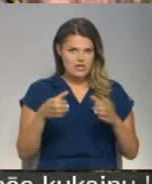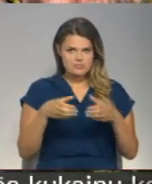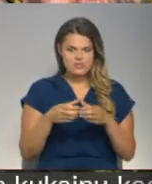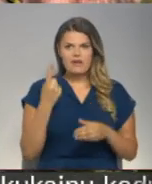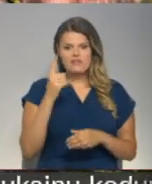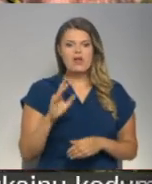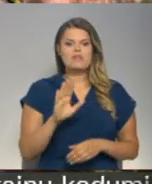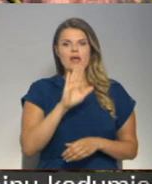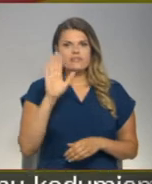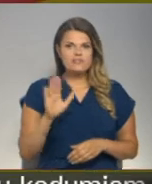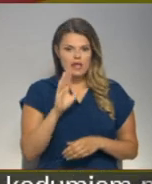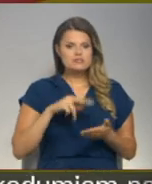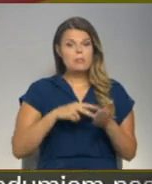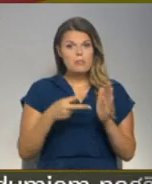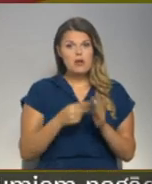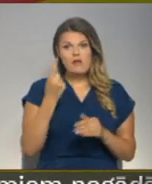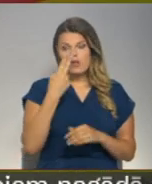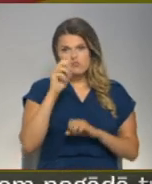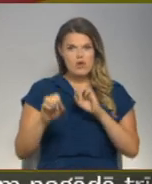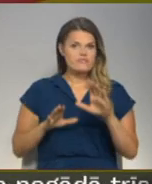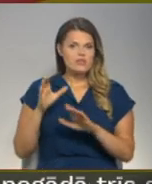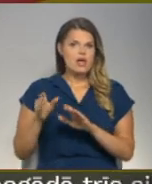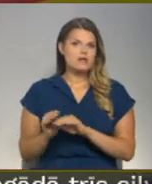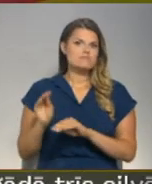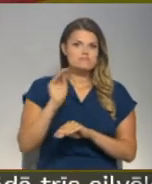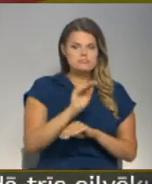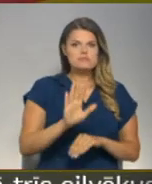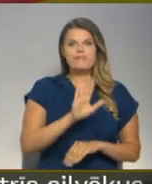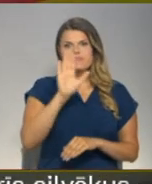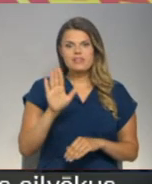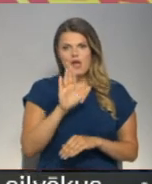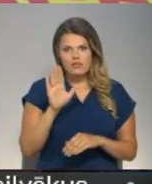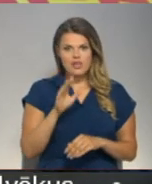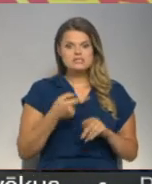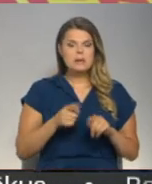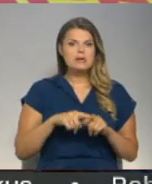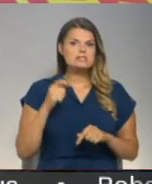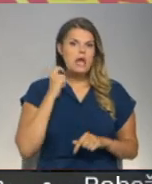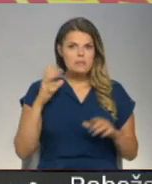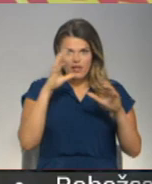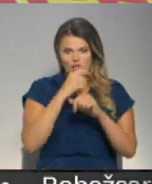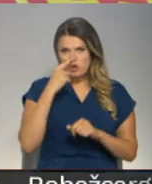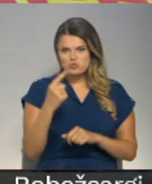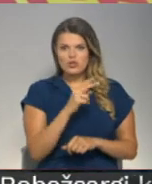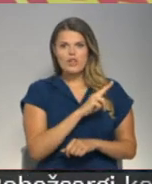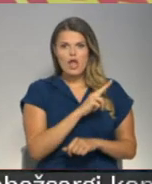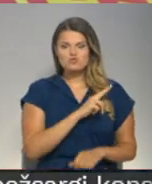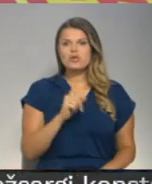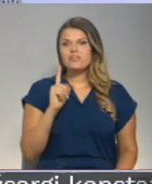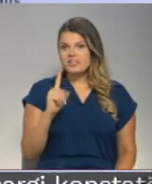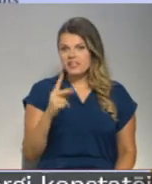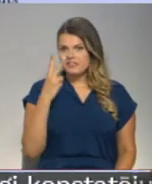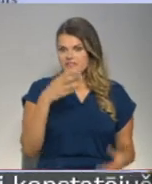brigāde. Dienesta vadības iecer ir vienu no diennakts brigādēm pārveidot par dienas. Tādējādi Jēkabpilī nakts stundās dežurētu vien divas